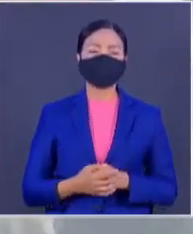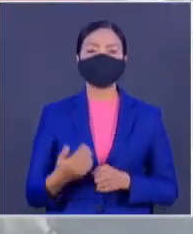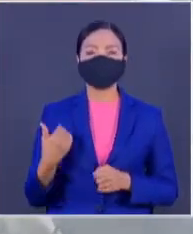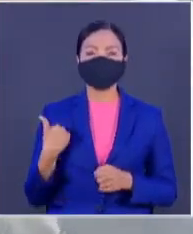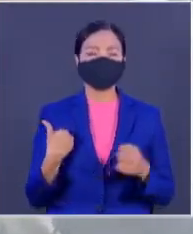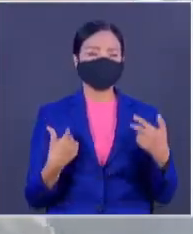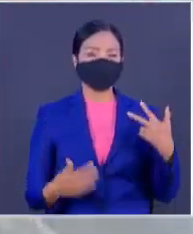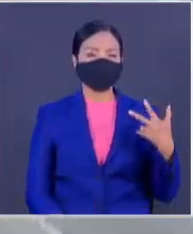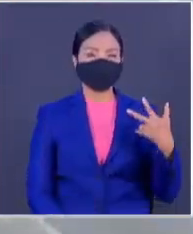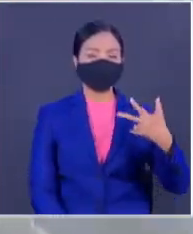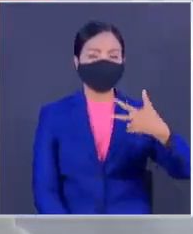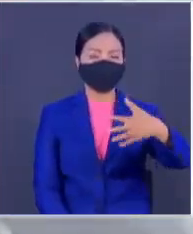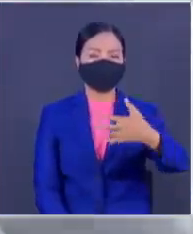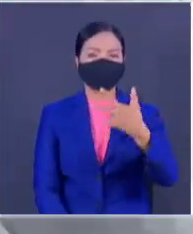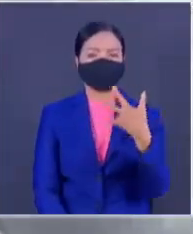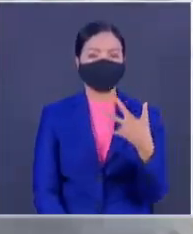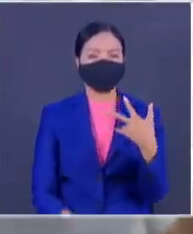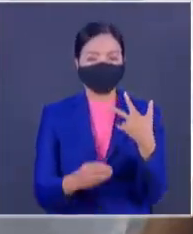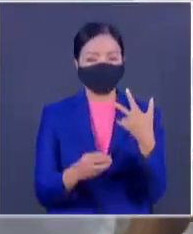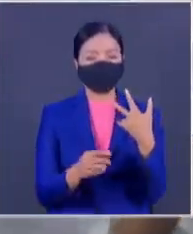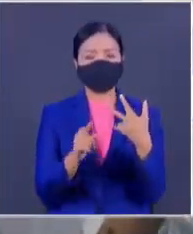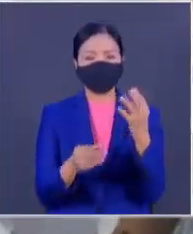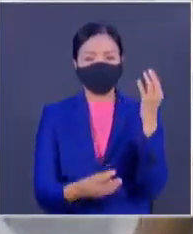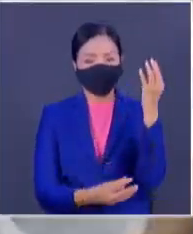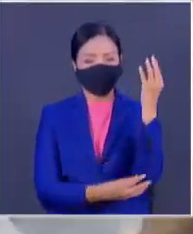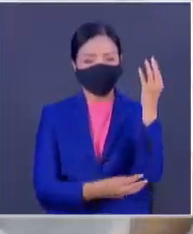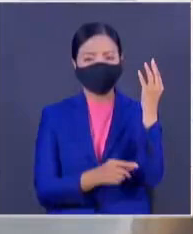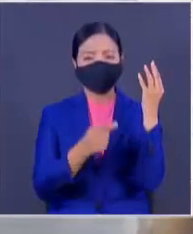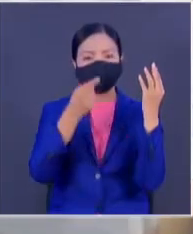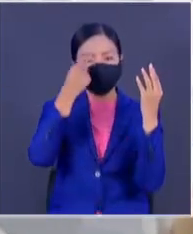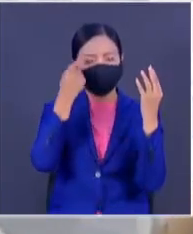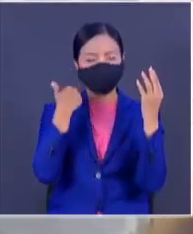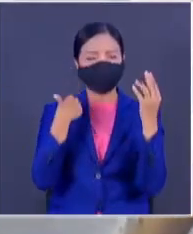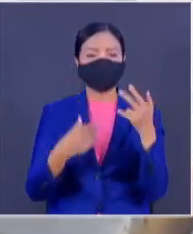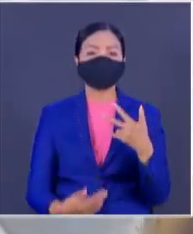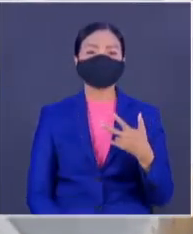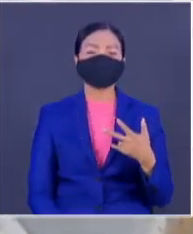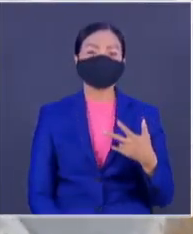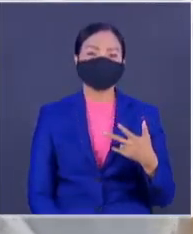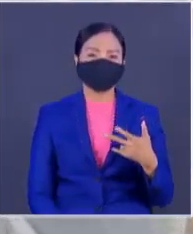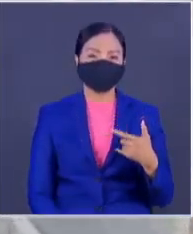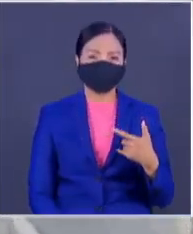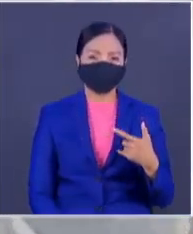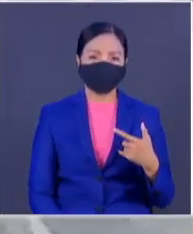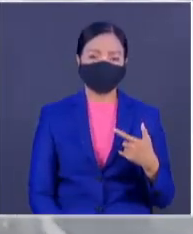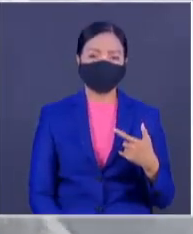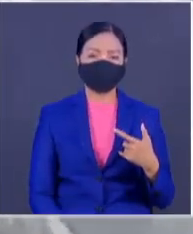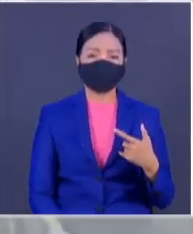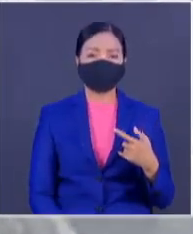ชนิดไอ้หัวสีดำนี่ก็มีมีที่บ้านพ่อครับอัน